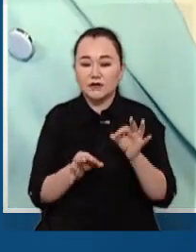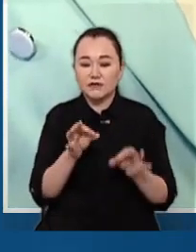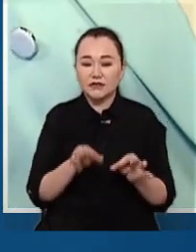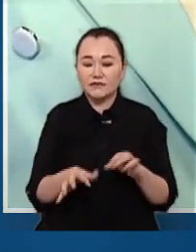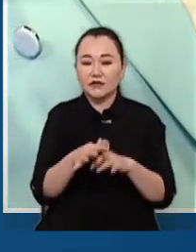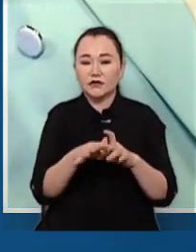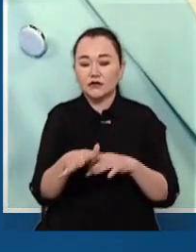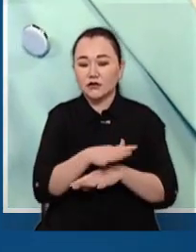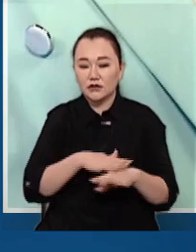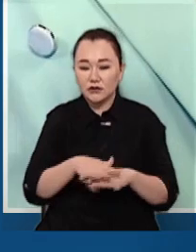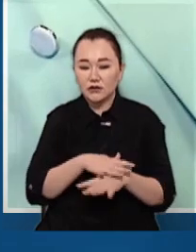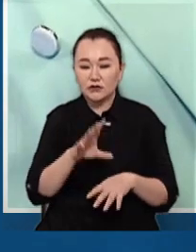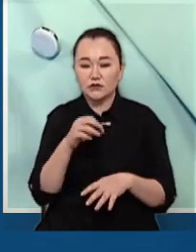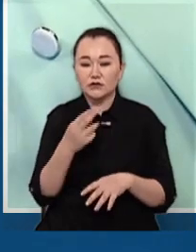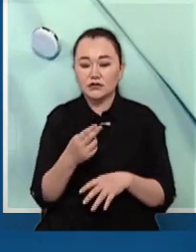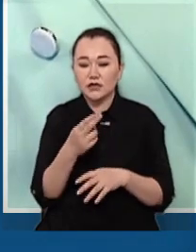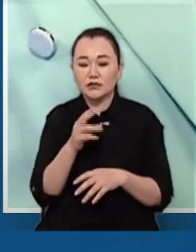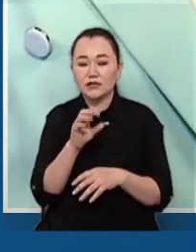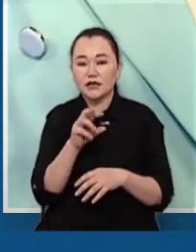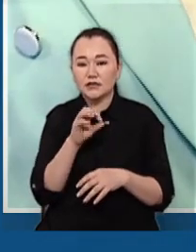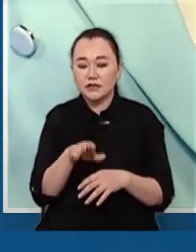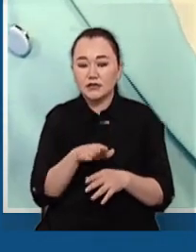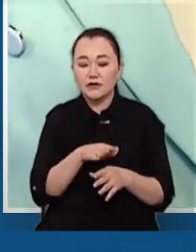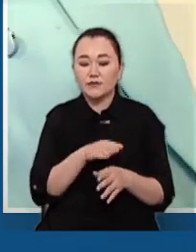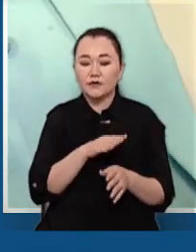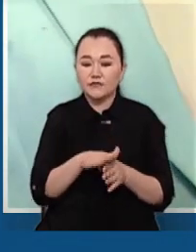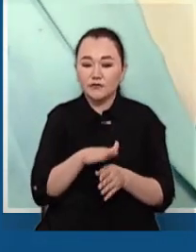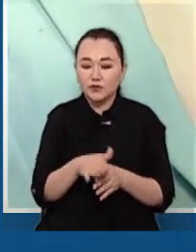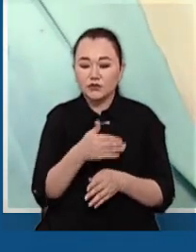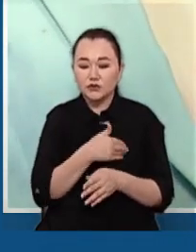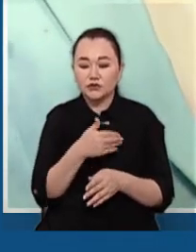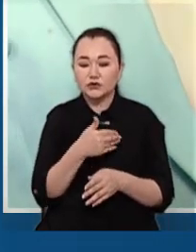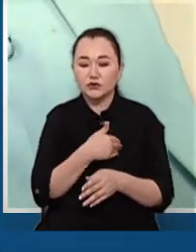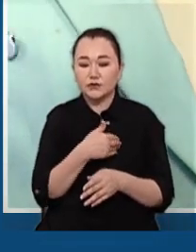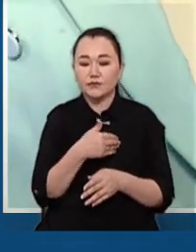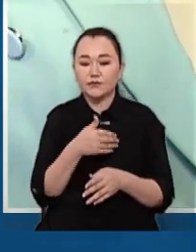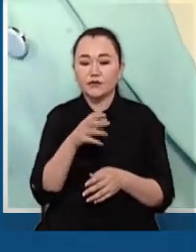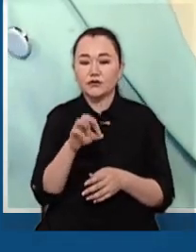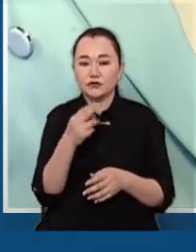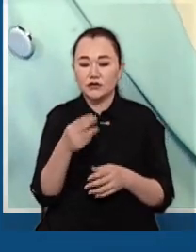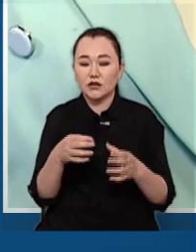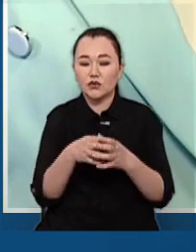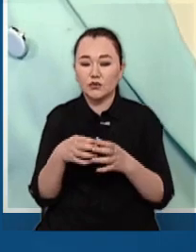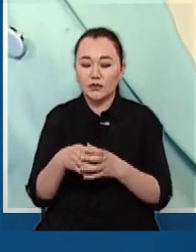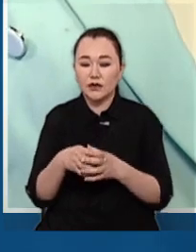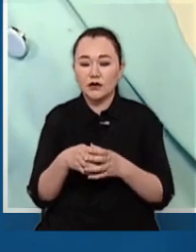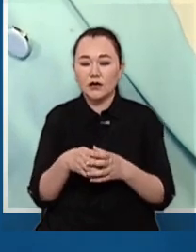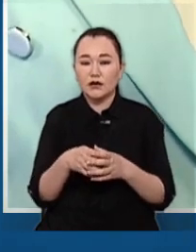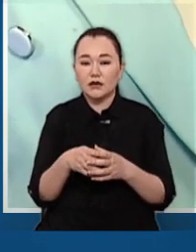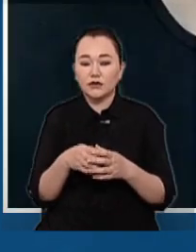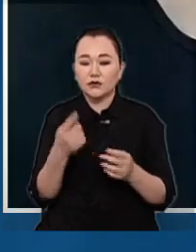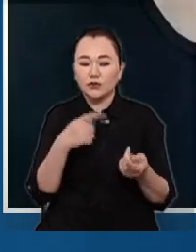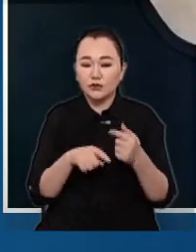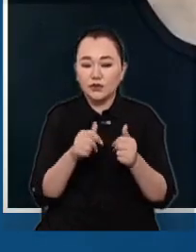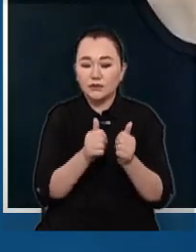қоғам әлеуметтік саясатты іске асыру барысында неғұрлым әлеуметтік топтардың таптарының